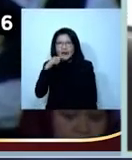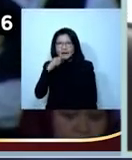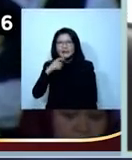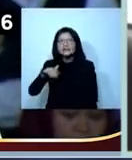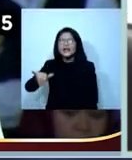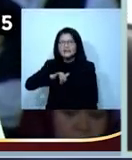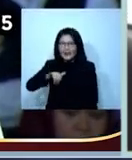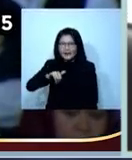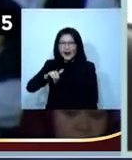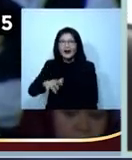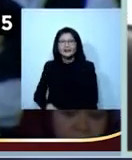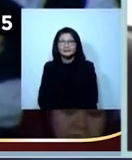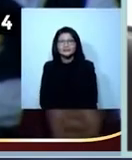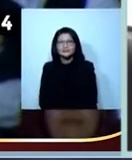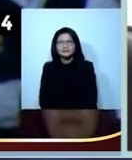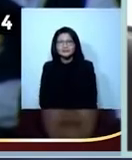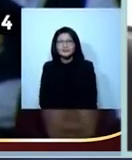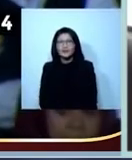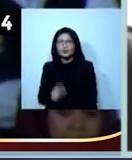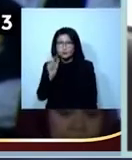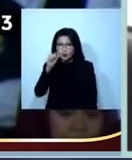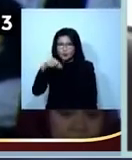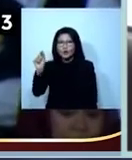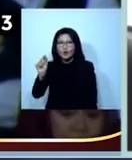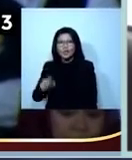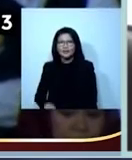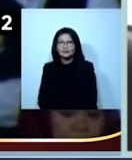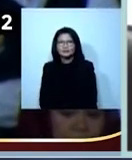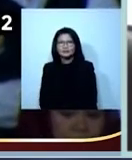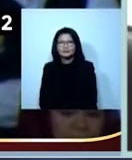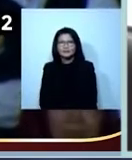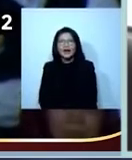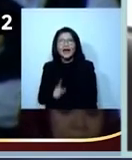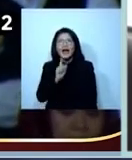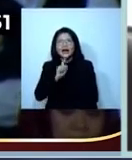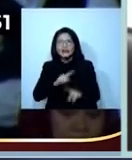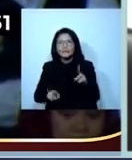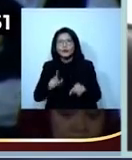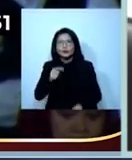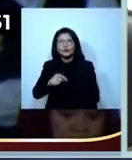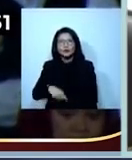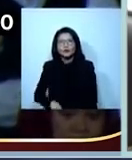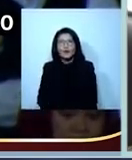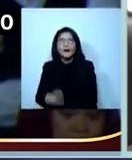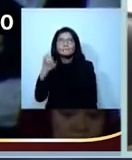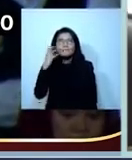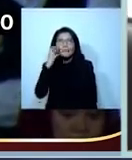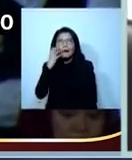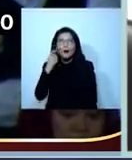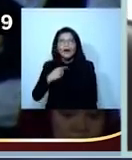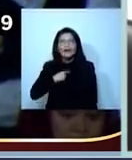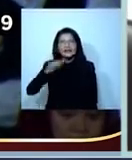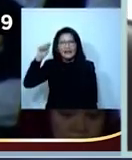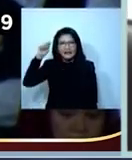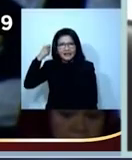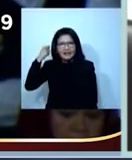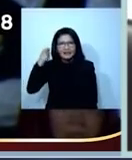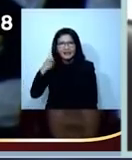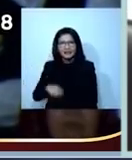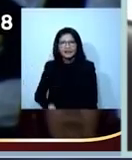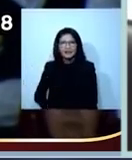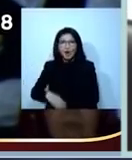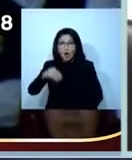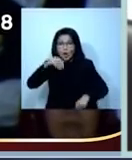yang ketiga, yang dua kali dia ikut di Pilgub. Mas Anies juga begitu. Jadi memang secara